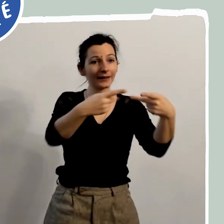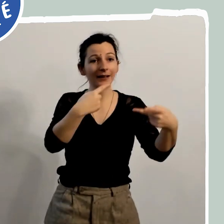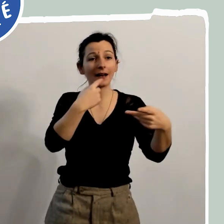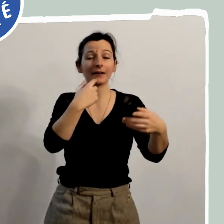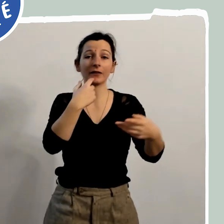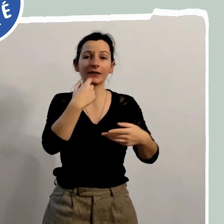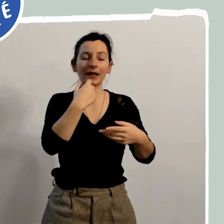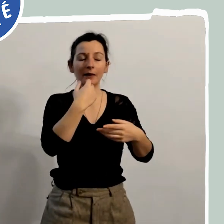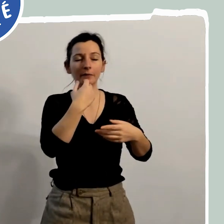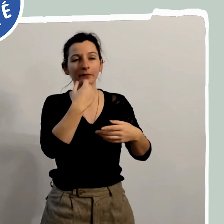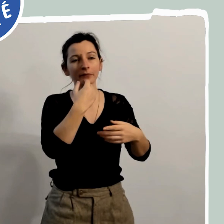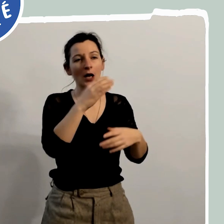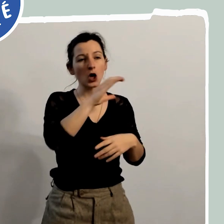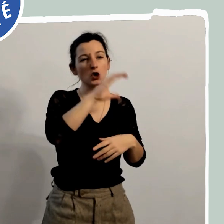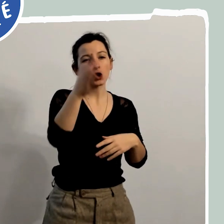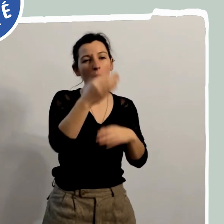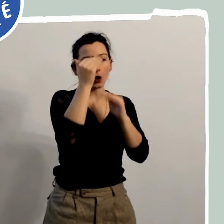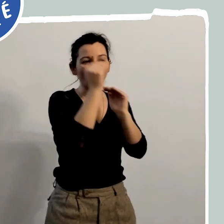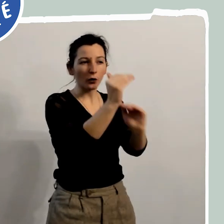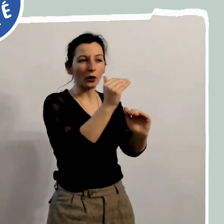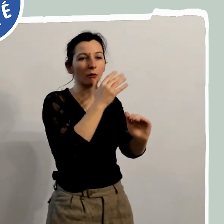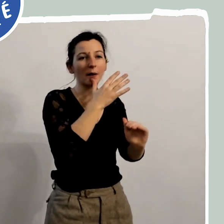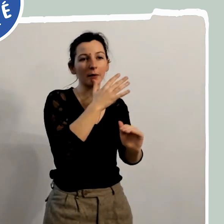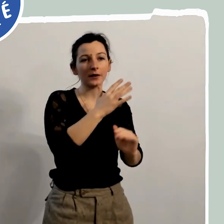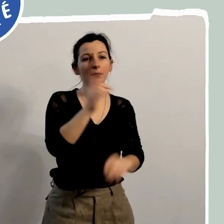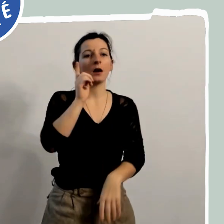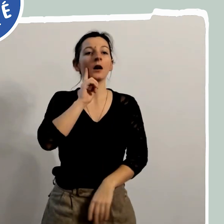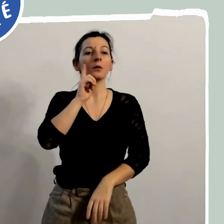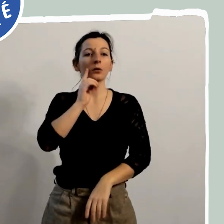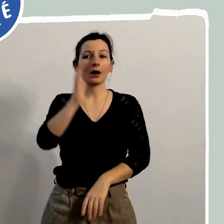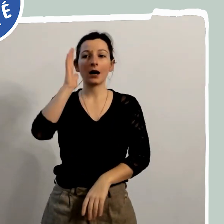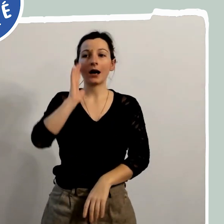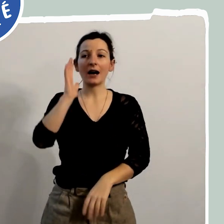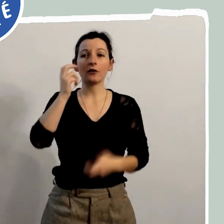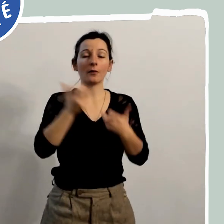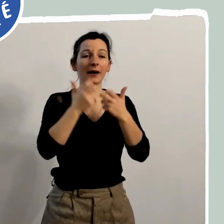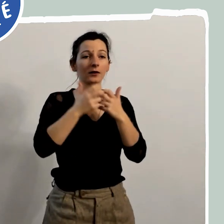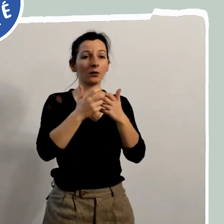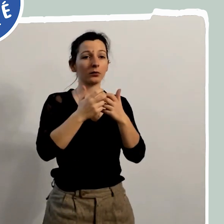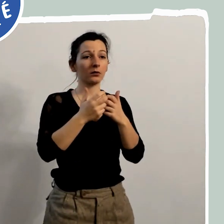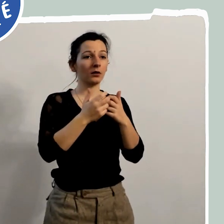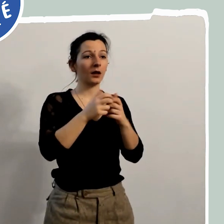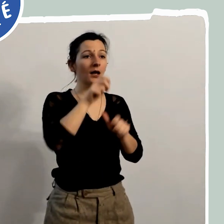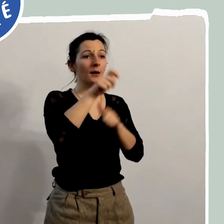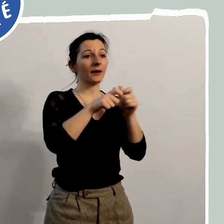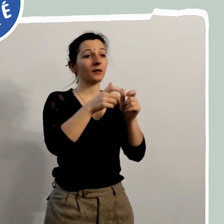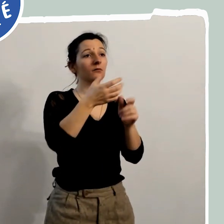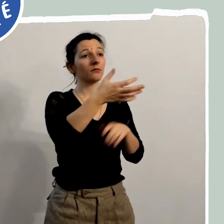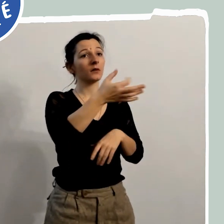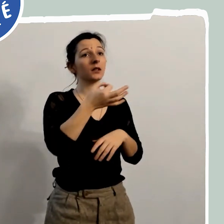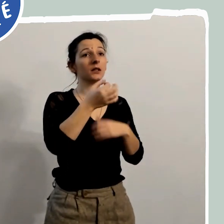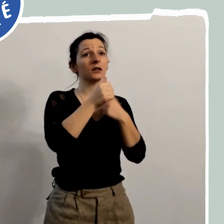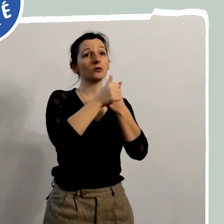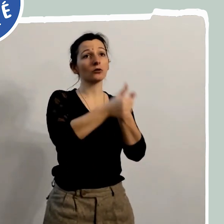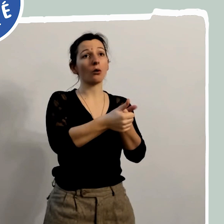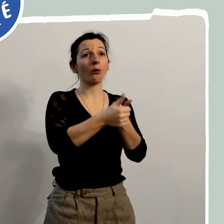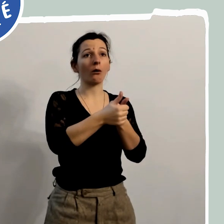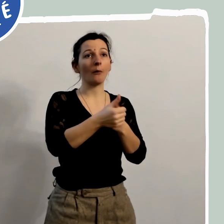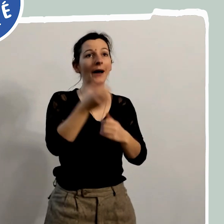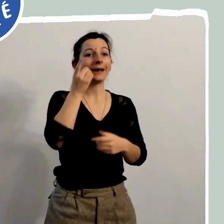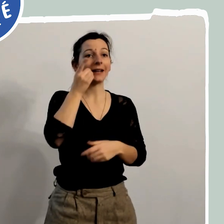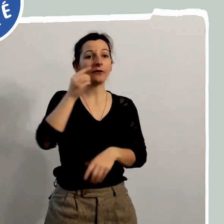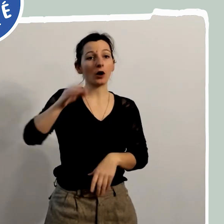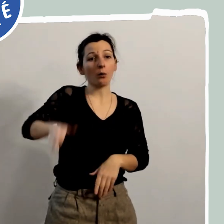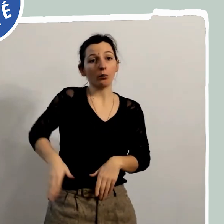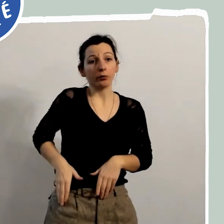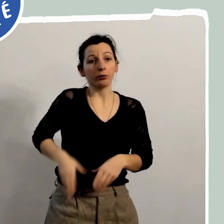a forcément des biais. Il y avait, à l'époque, dans ce papier, il n'y avait pas d'impact de la localisation, le fait de garder son téléphone